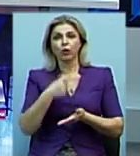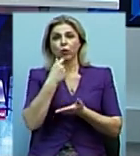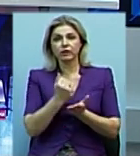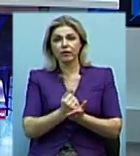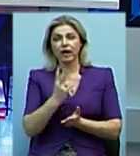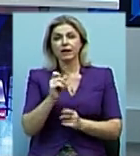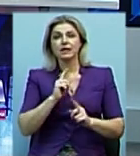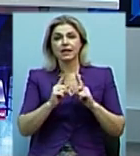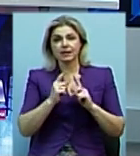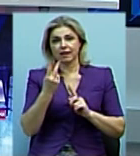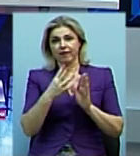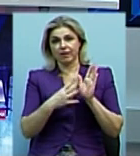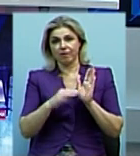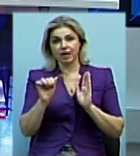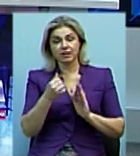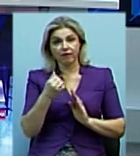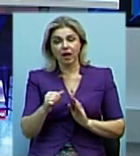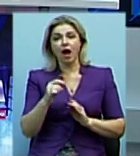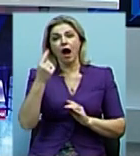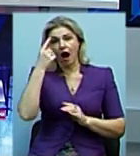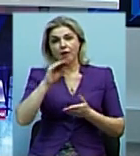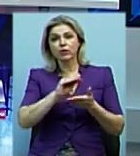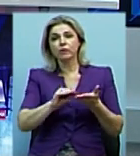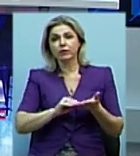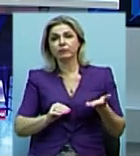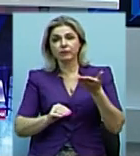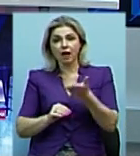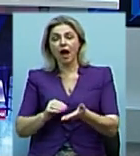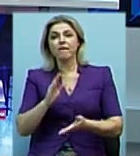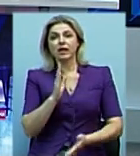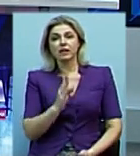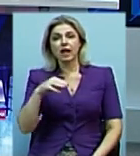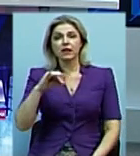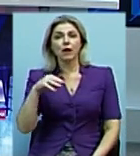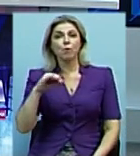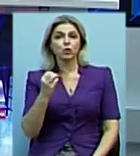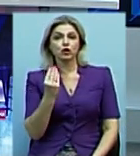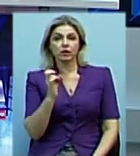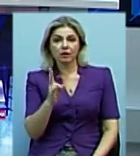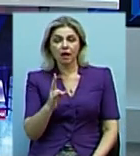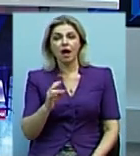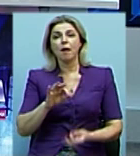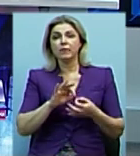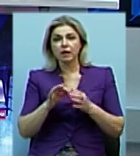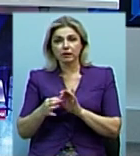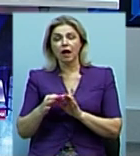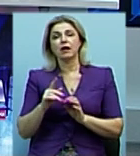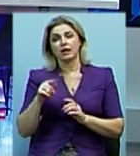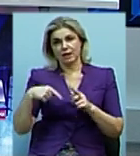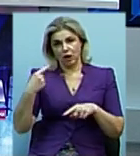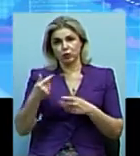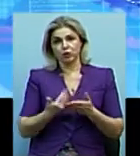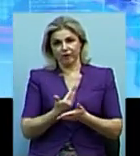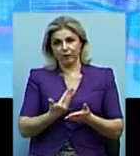засіданні 29 серпня. Автором проєкту позову став Володимир Тимошин. Детальніше про подію вже у наступному випуску